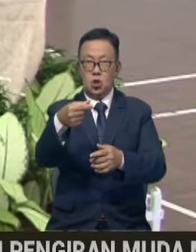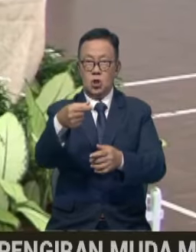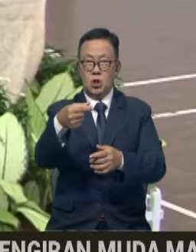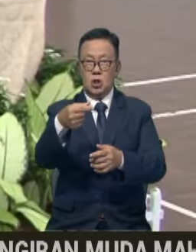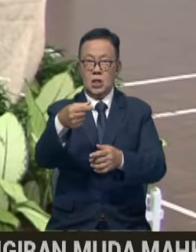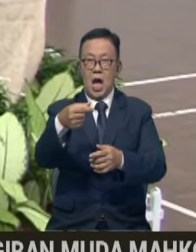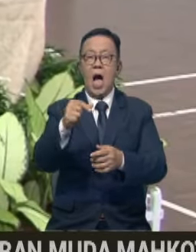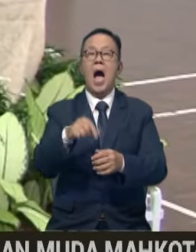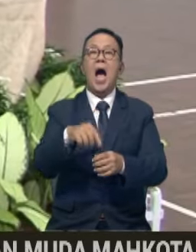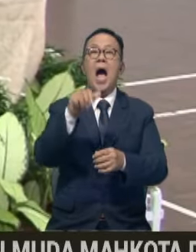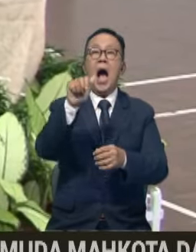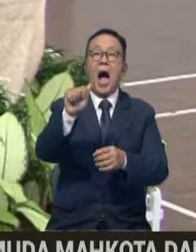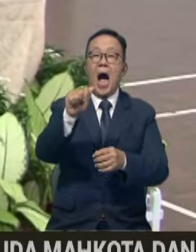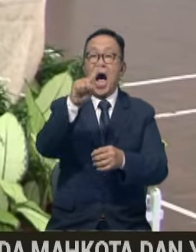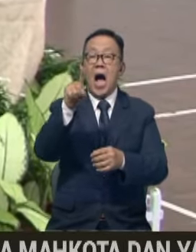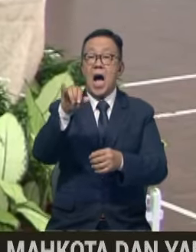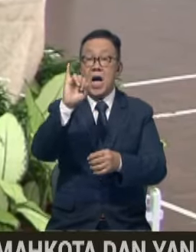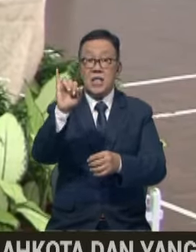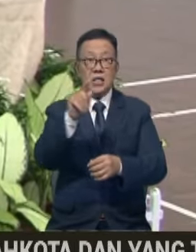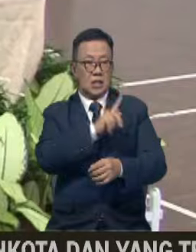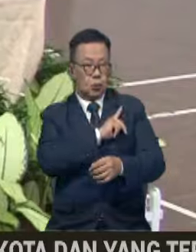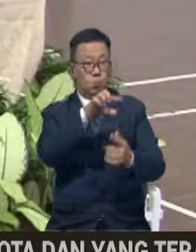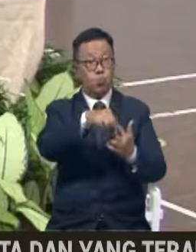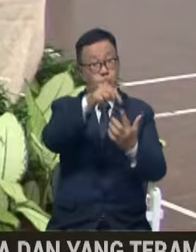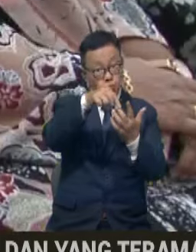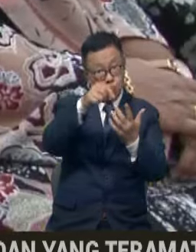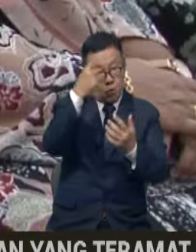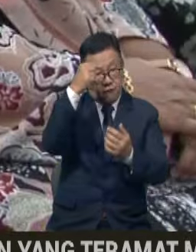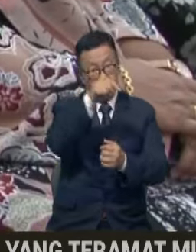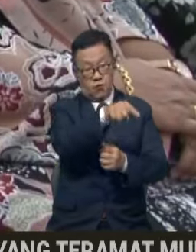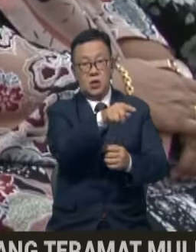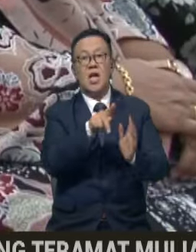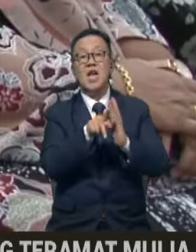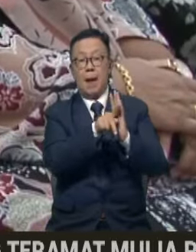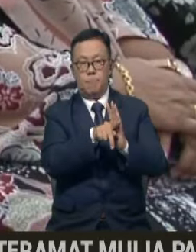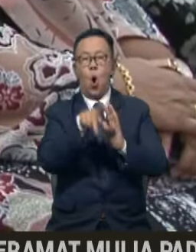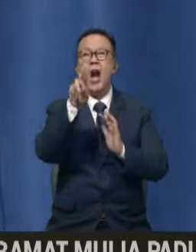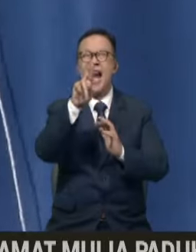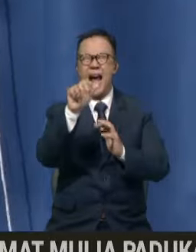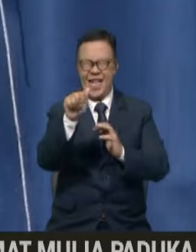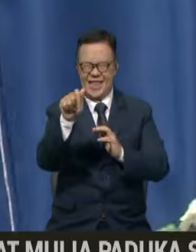bin Haji Muhammad Yusof dilantik menjadi Ketua Kampung Rancangan Perumahan Negara Kampung Ratai.